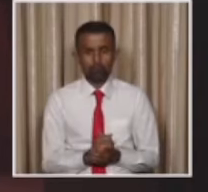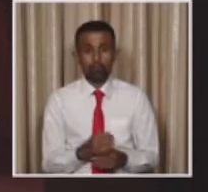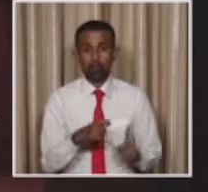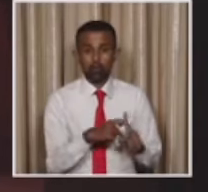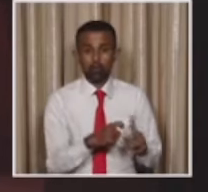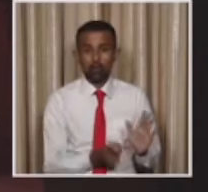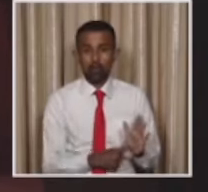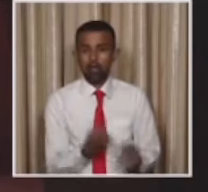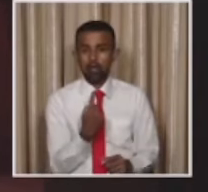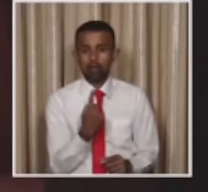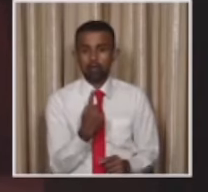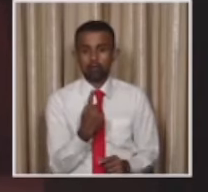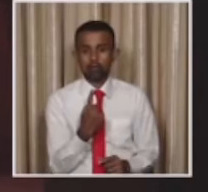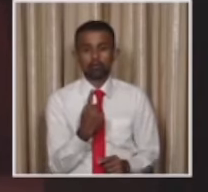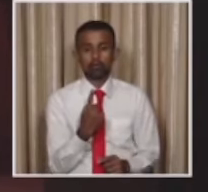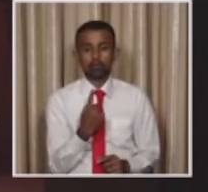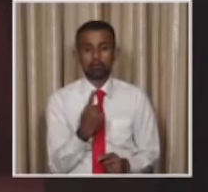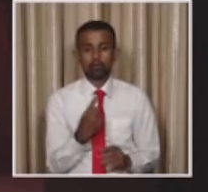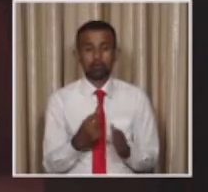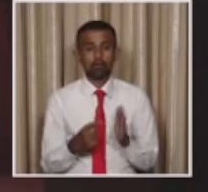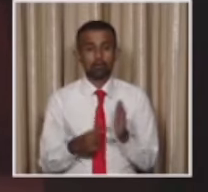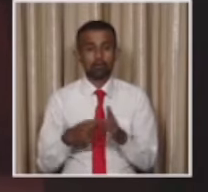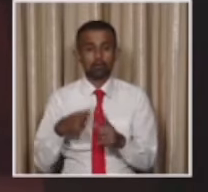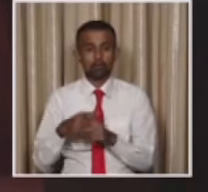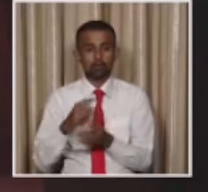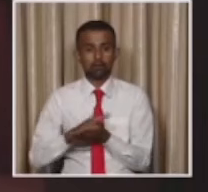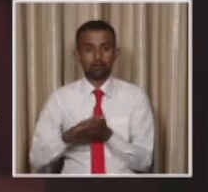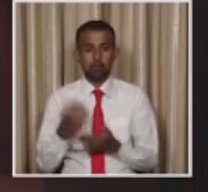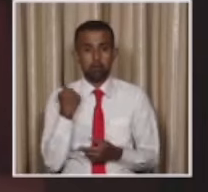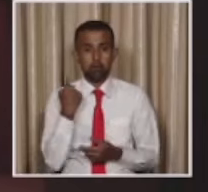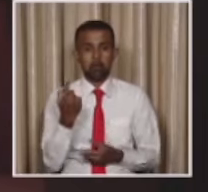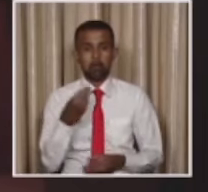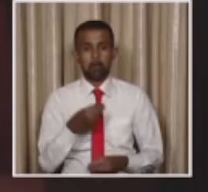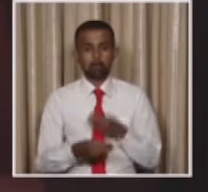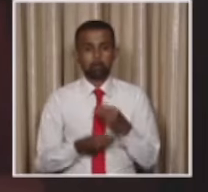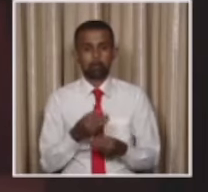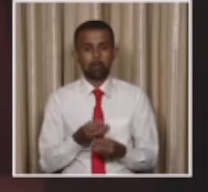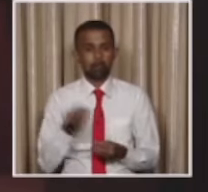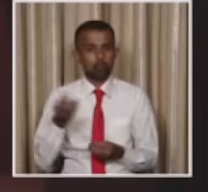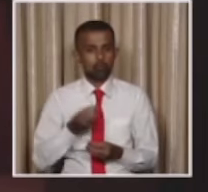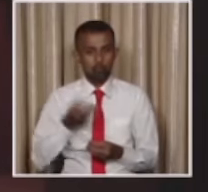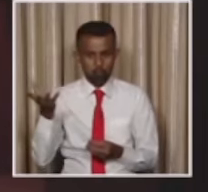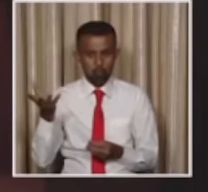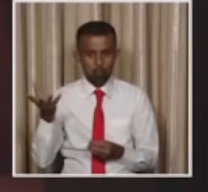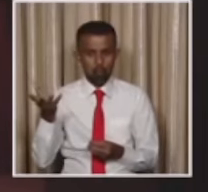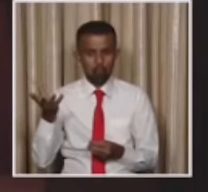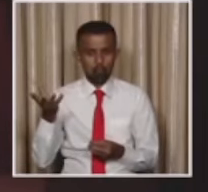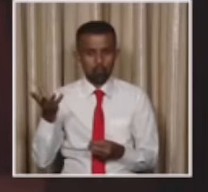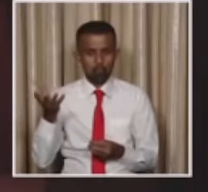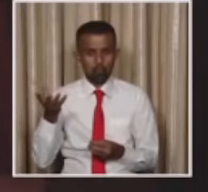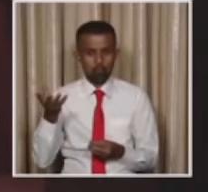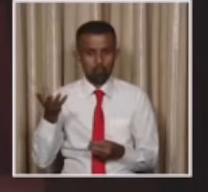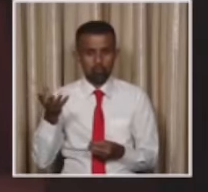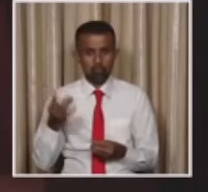කෝටි ලක්ෂයක බදු සහන ඉහළ ගණයේ ව්‍යාපාරිකින්ට ලබා දීම මෙවන් තත්ත්වයක්